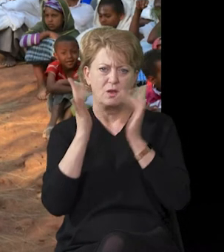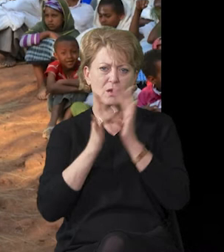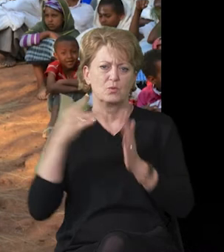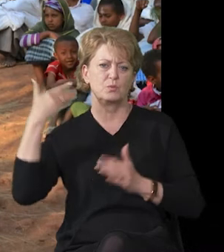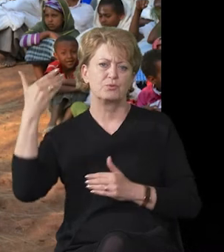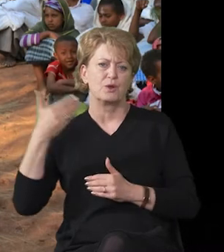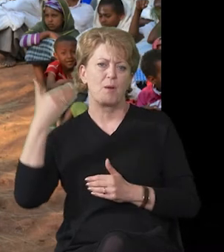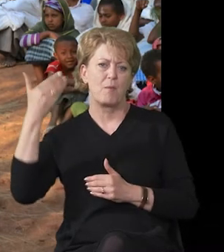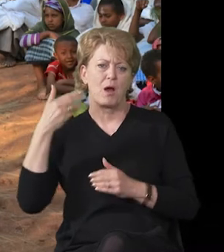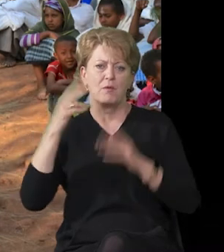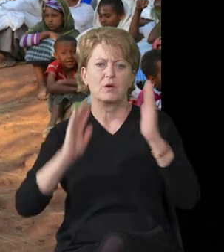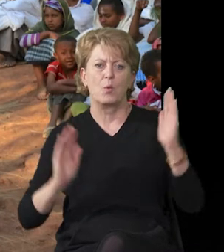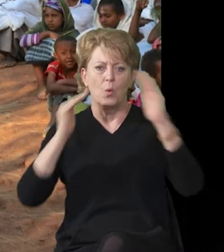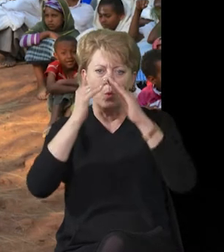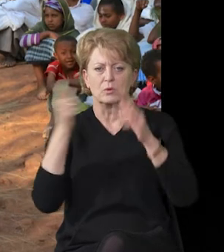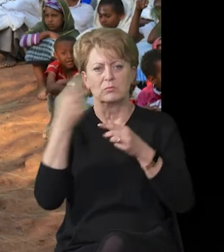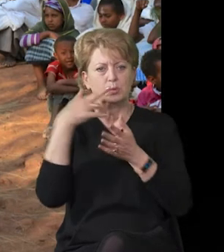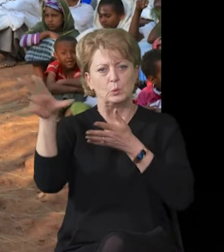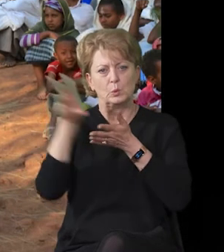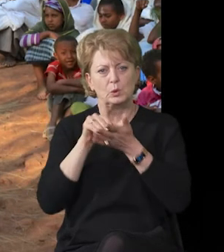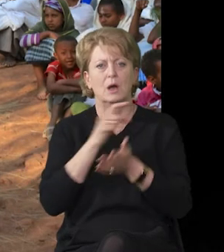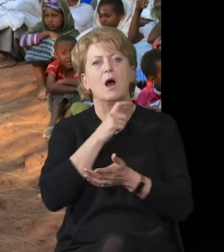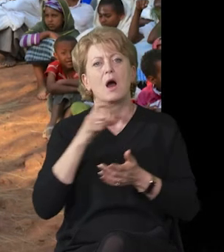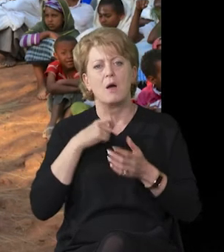na podwyższeniu i